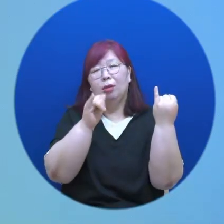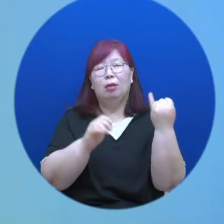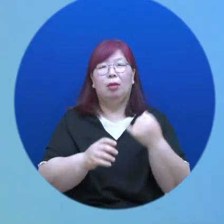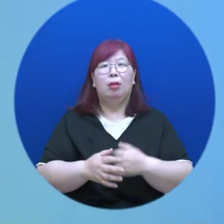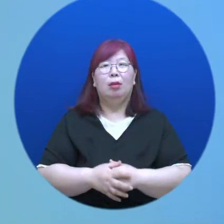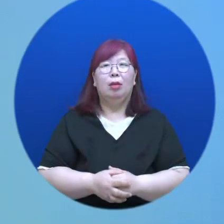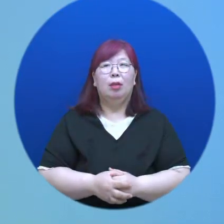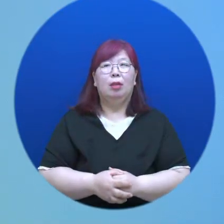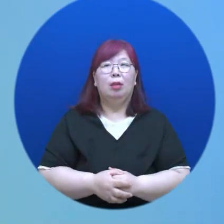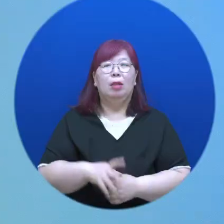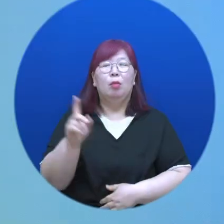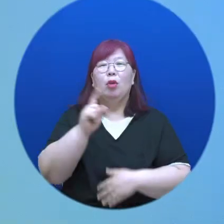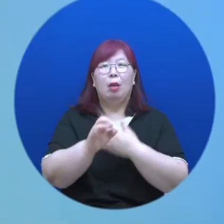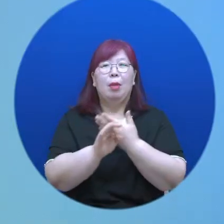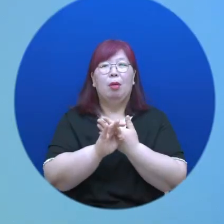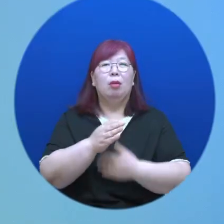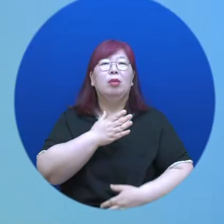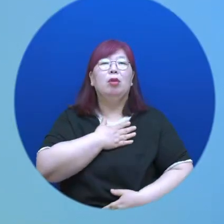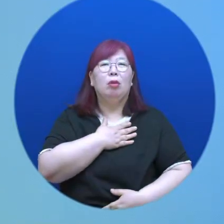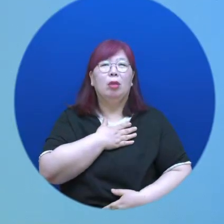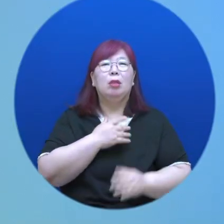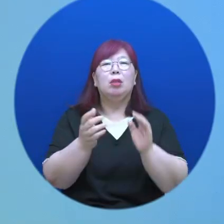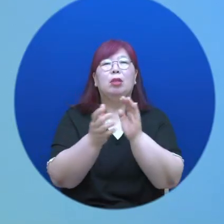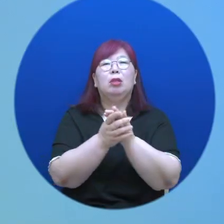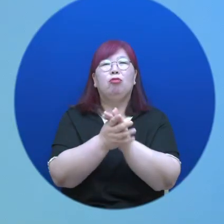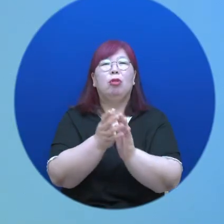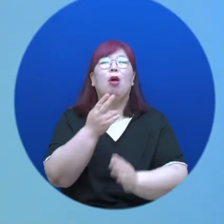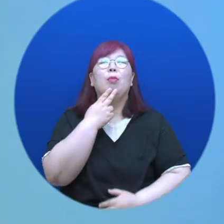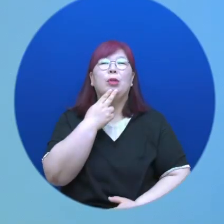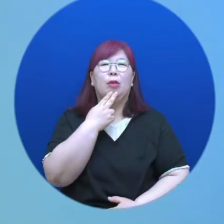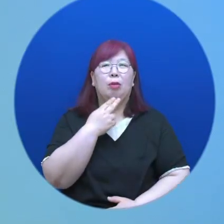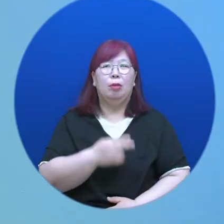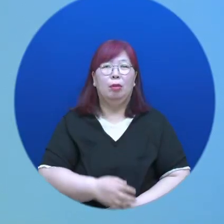아십니까? 저는 친구가 없습니다.